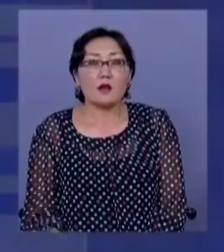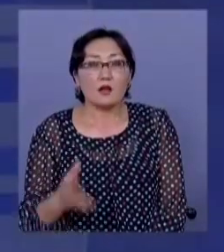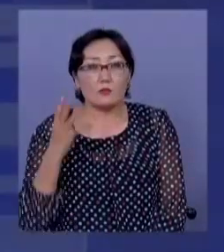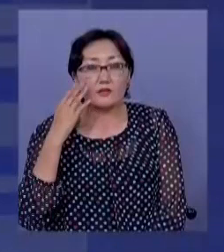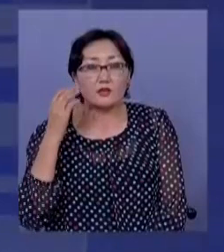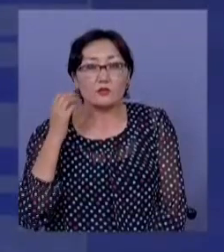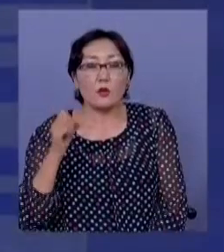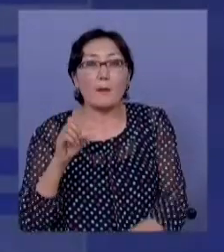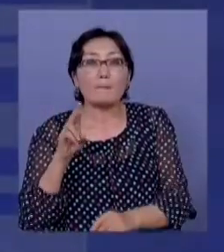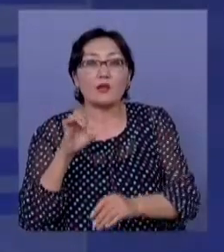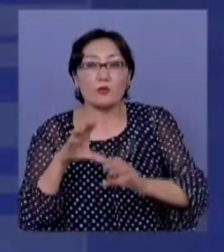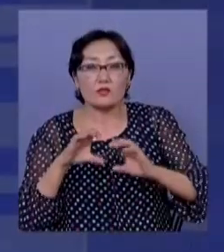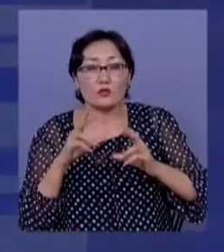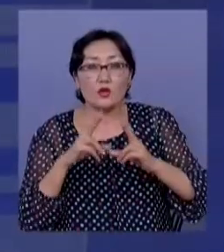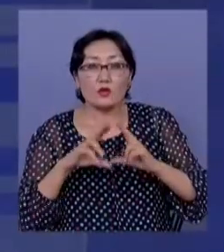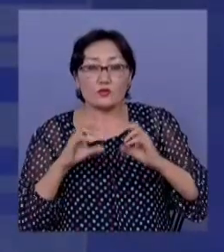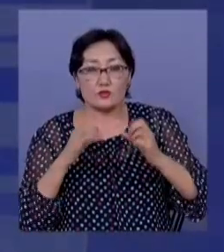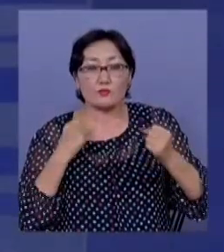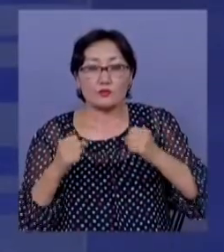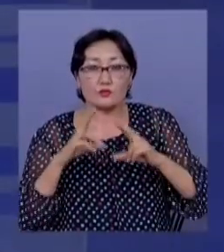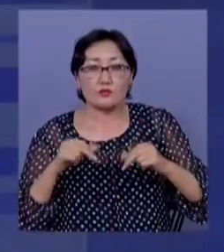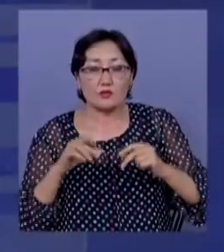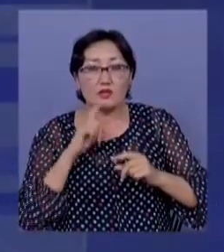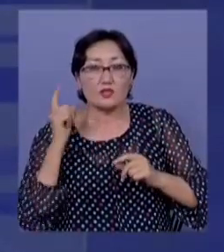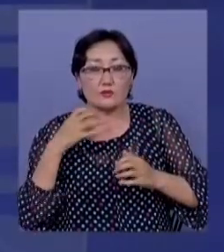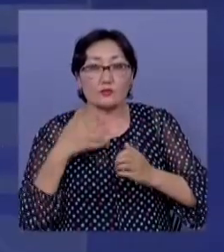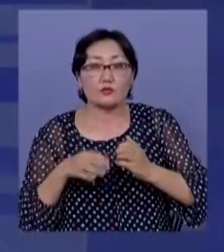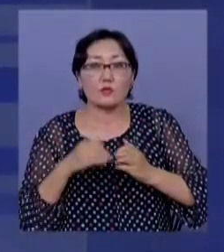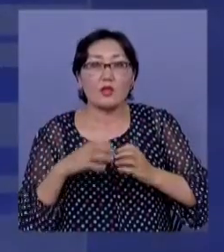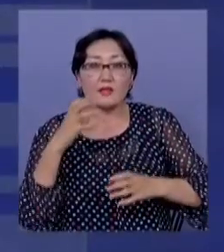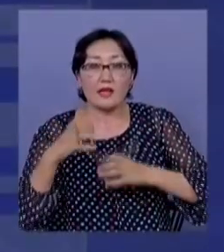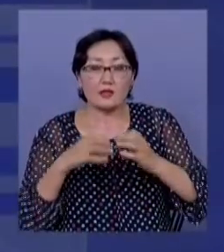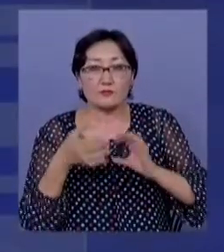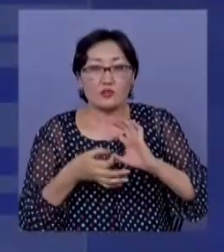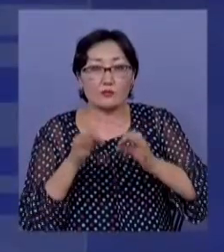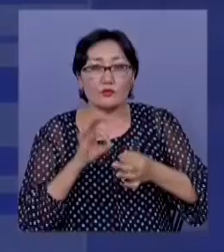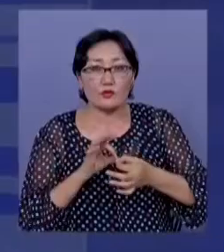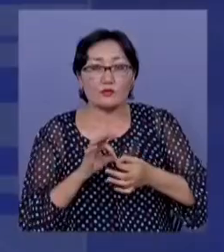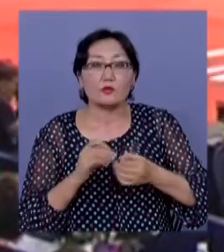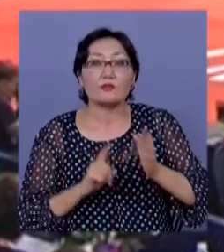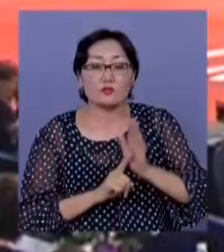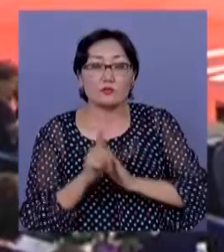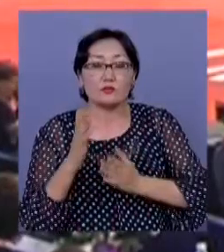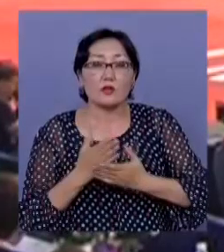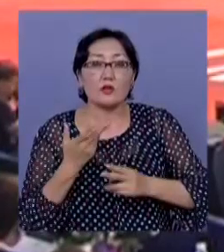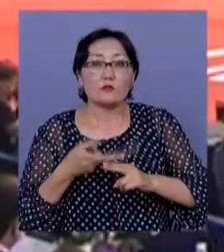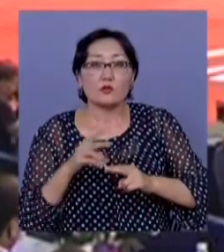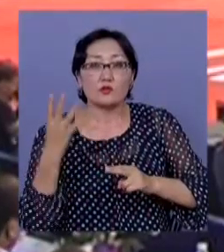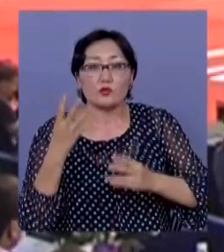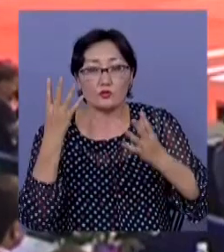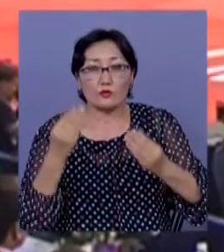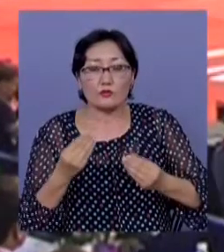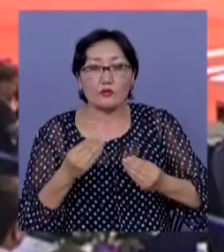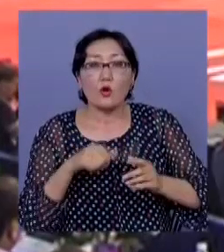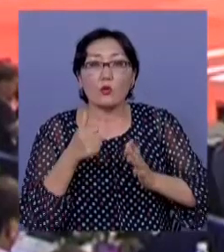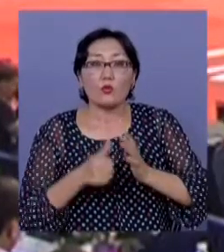Алматыдағы Балуан Шолақ атындағы спорт кешенінде жасөспірімдер арасындағы әлем чемпионаты жалауын көтерді. Олар 4 күн бойы